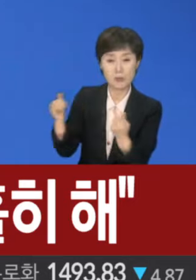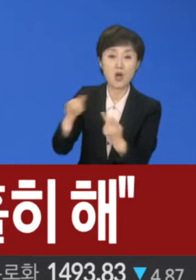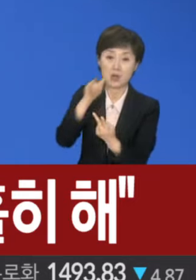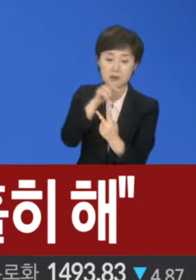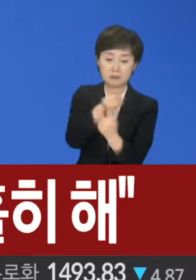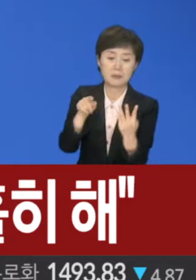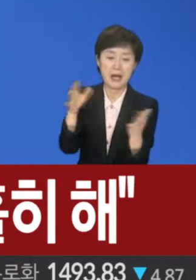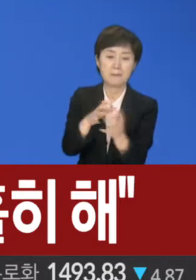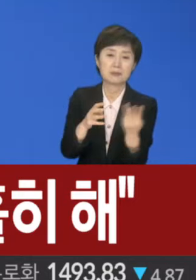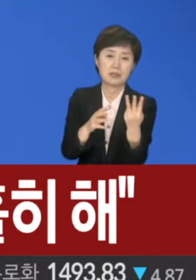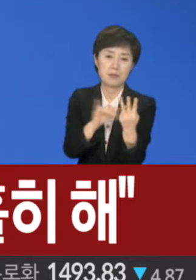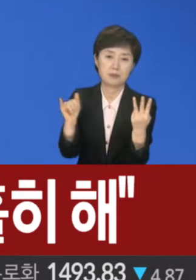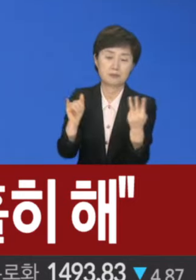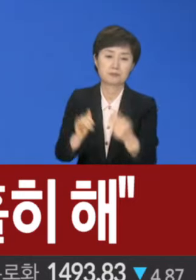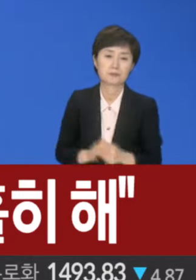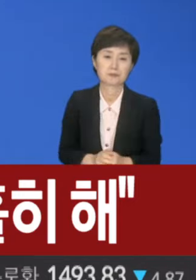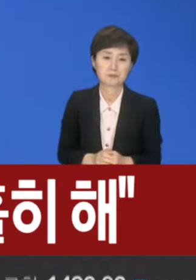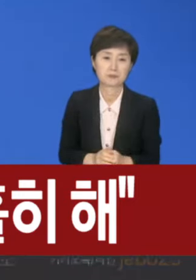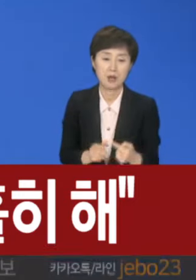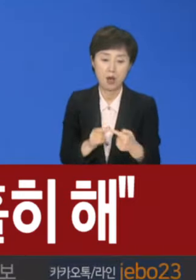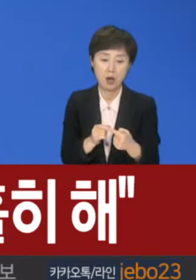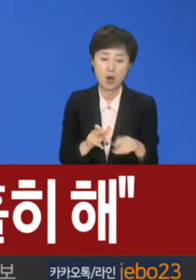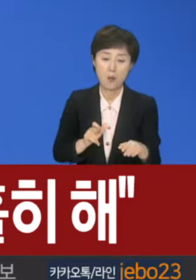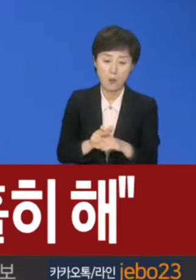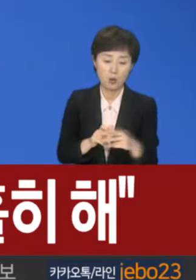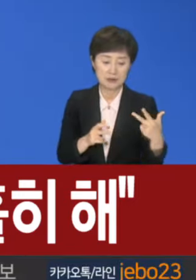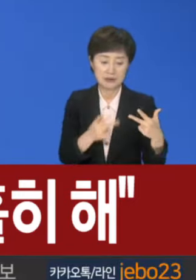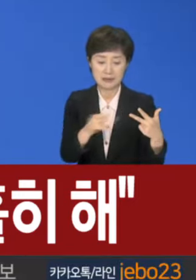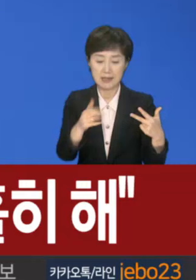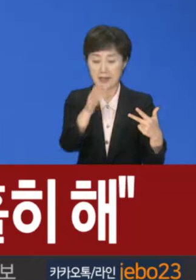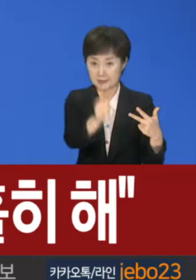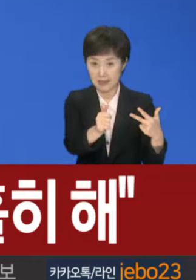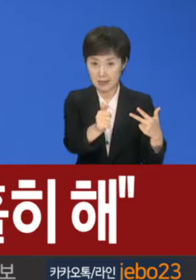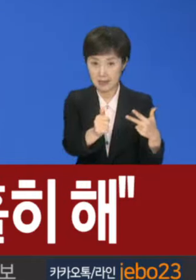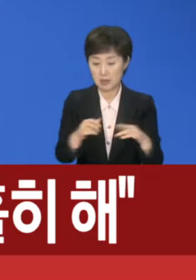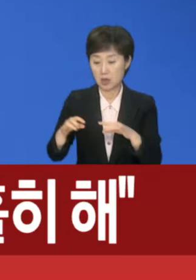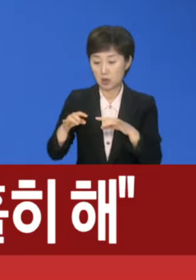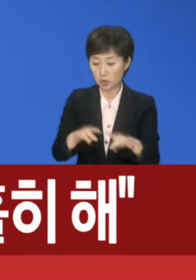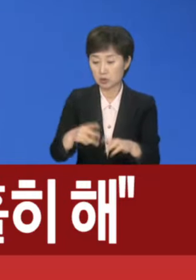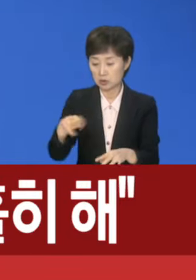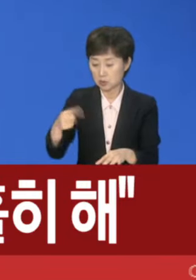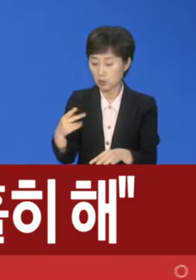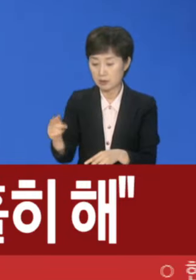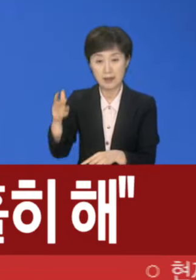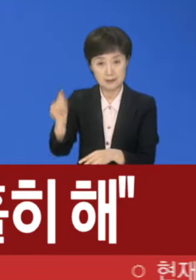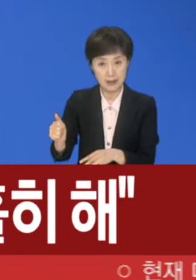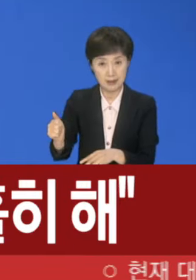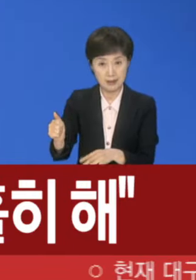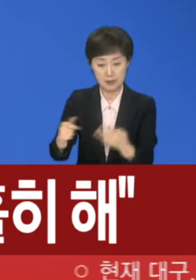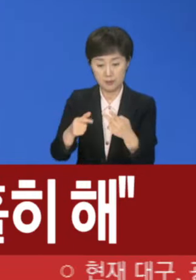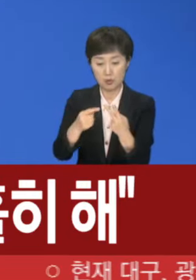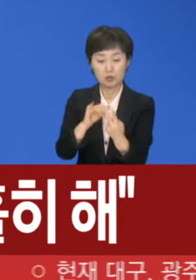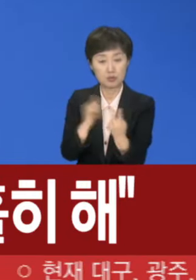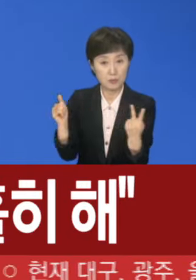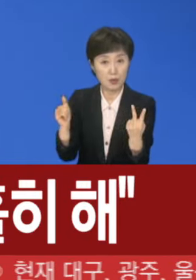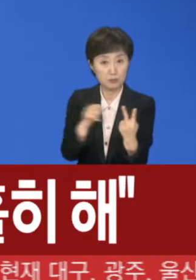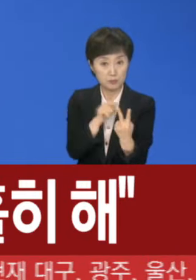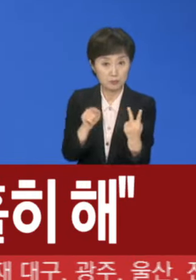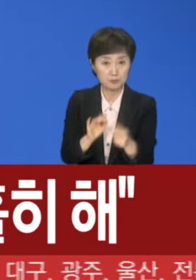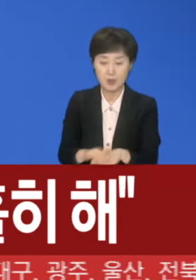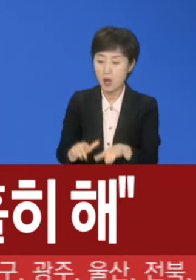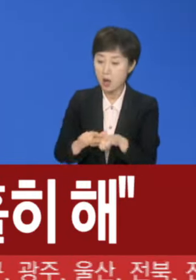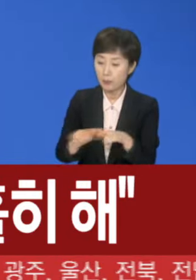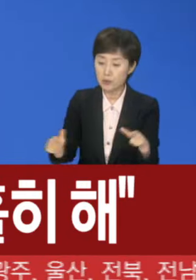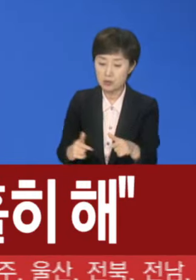2명입니다. 먼저 포 7대대 전복과장과 통신소대장 등 간부 2명은